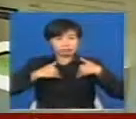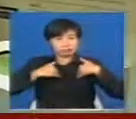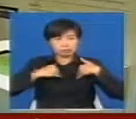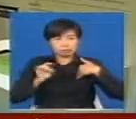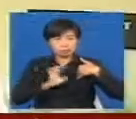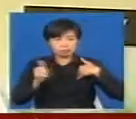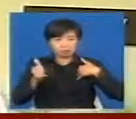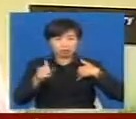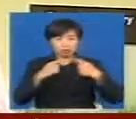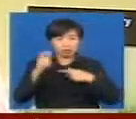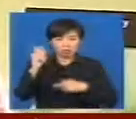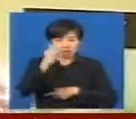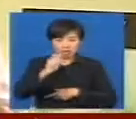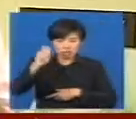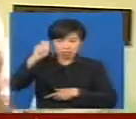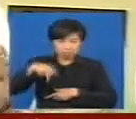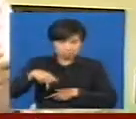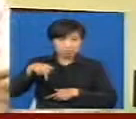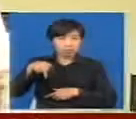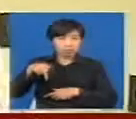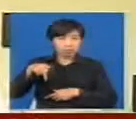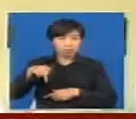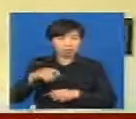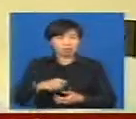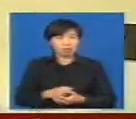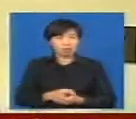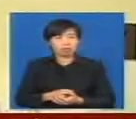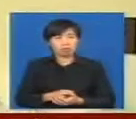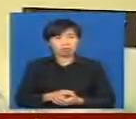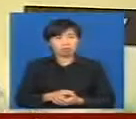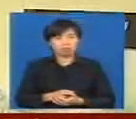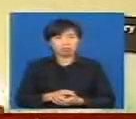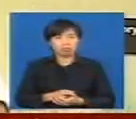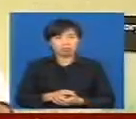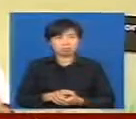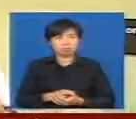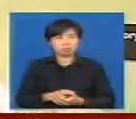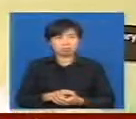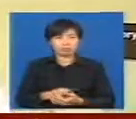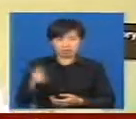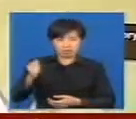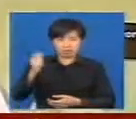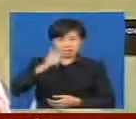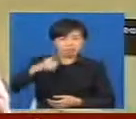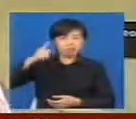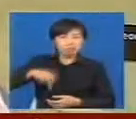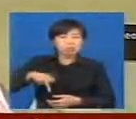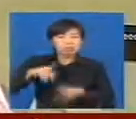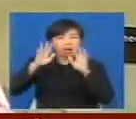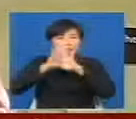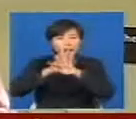ในเอเชียแปซิฟิกเนี่ยซึ่งเป็นเครื่องฝังอยู่นี่ก็เป็นพรอนเป็นเหยื่อนะฮะที่อ่อนแ